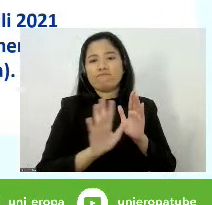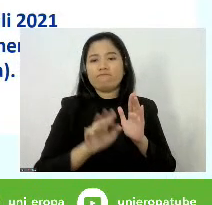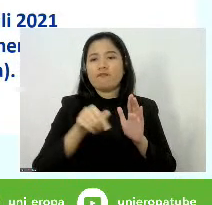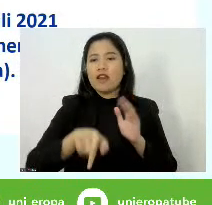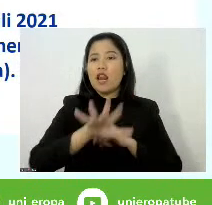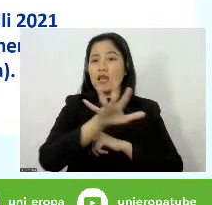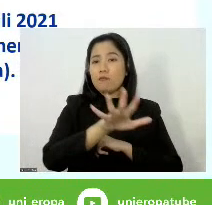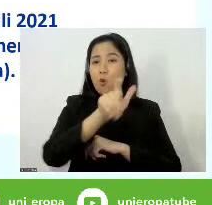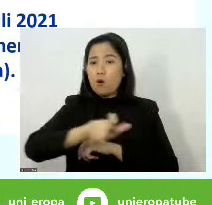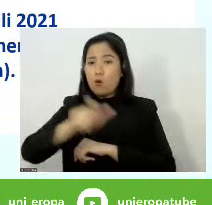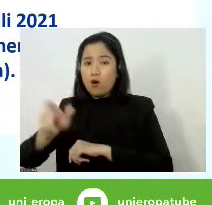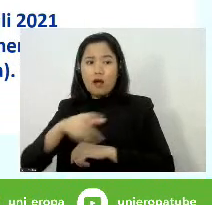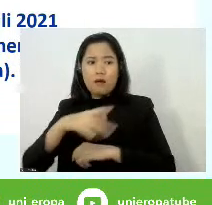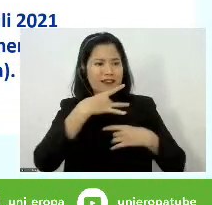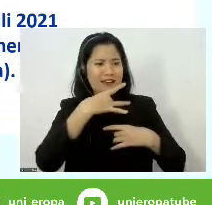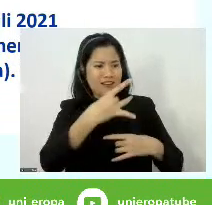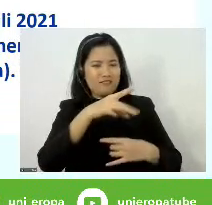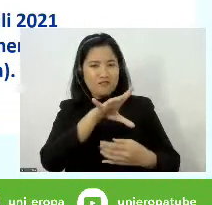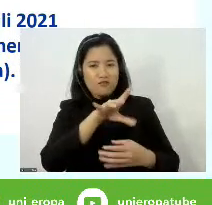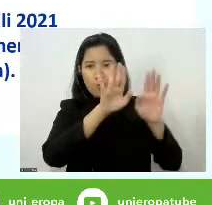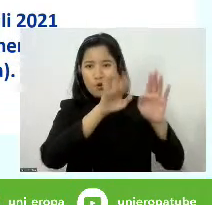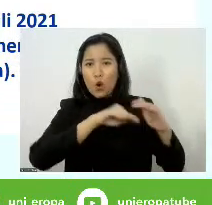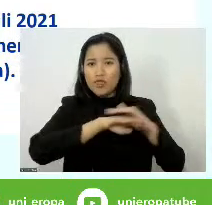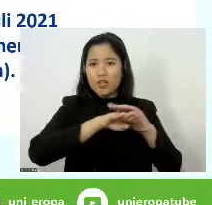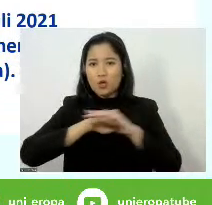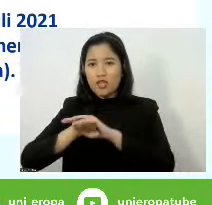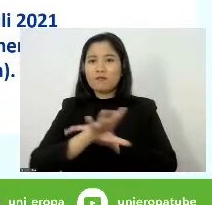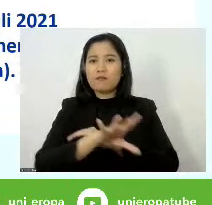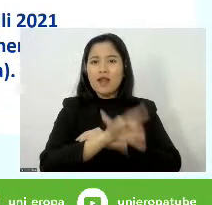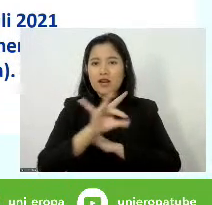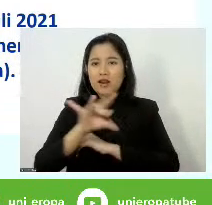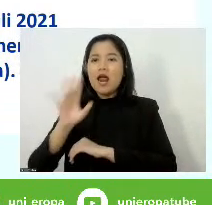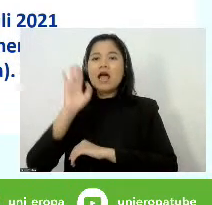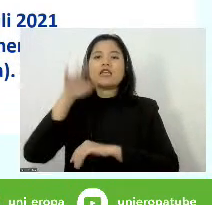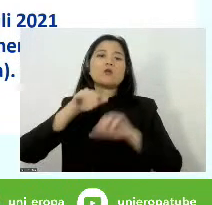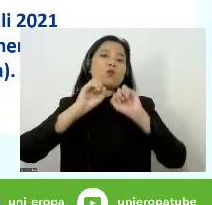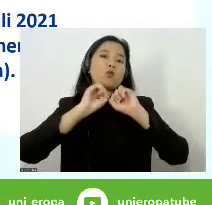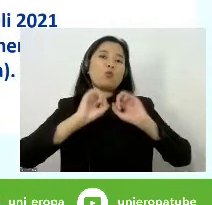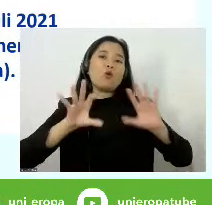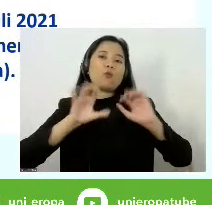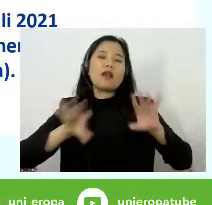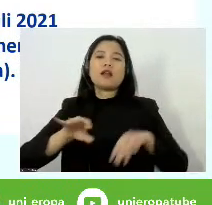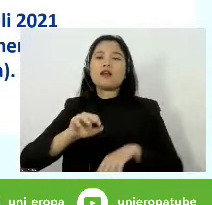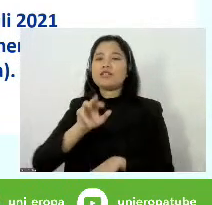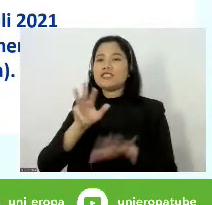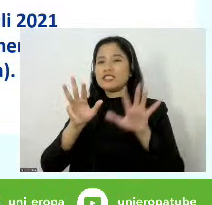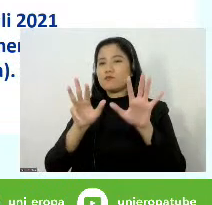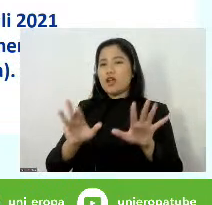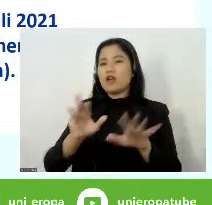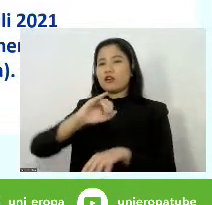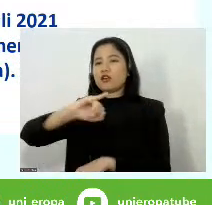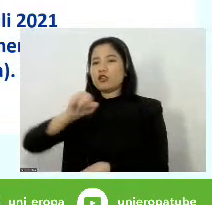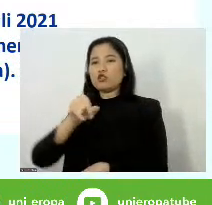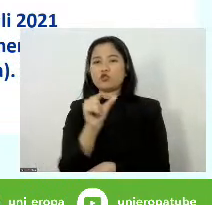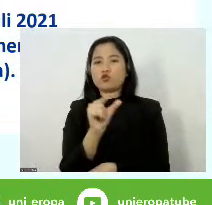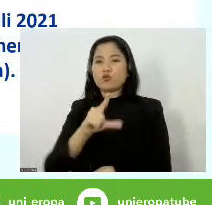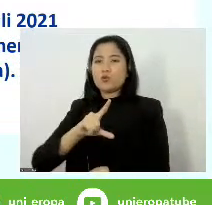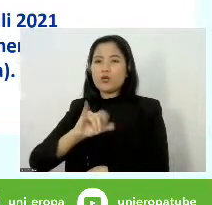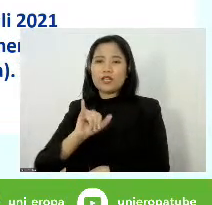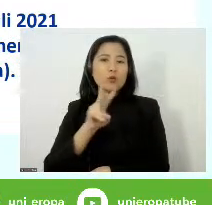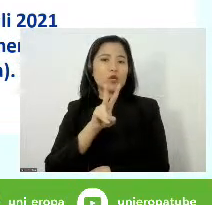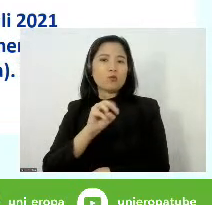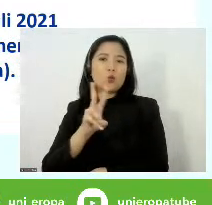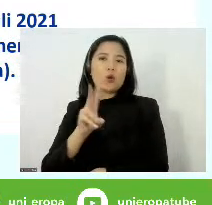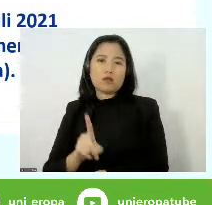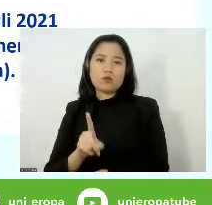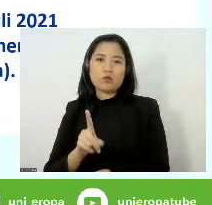dengan konten paling menarik bakal sudut hadiah nanti cumidi tanggal 9 juri 2021 ya Sukarami untuk membuka